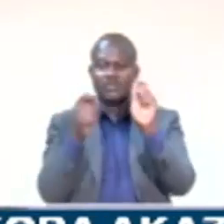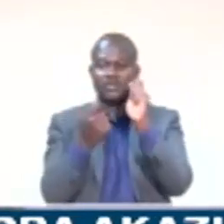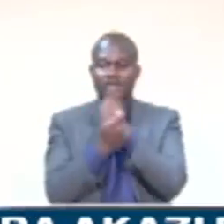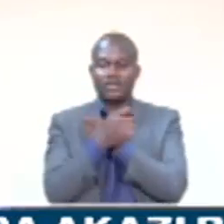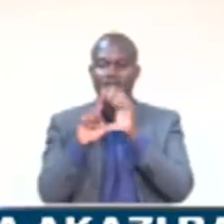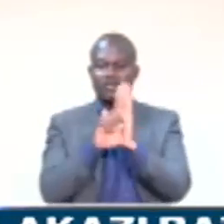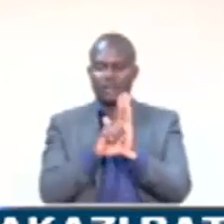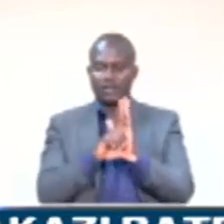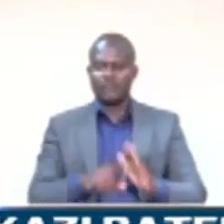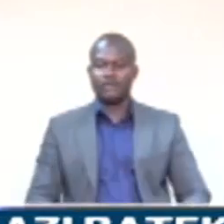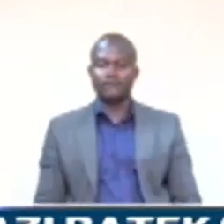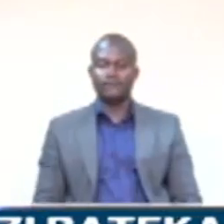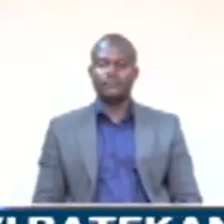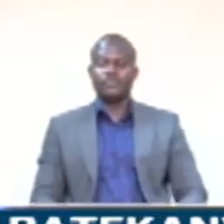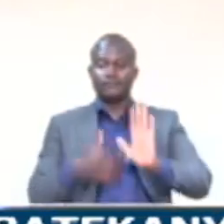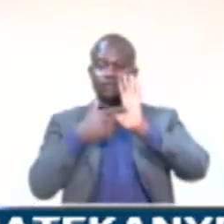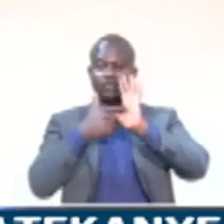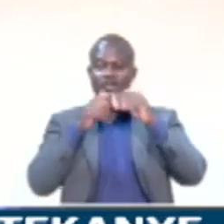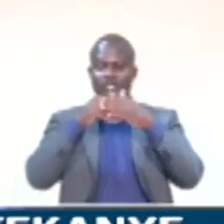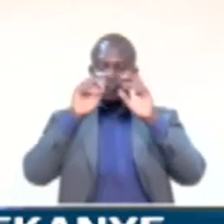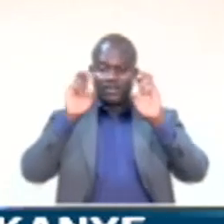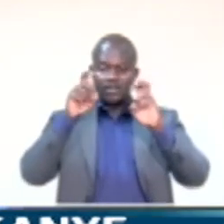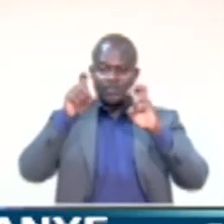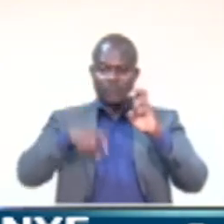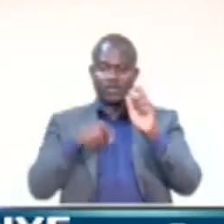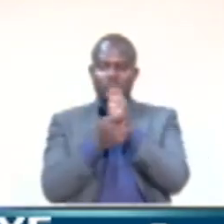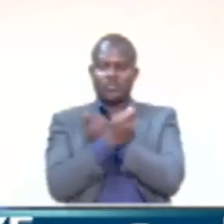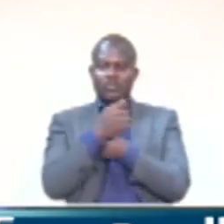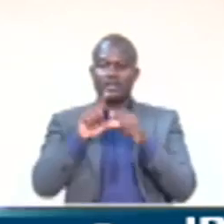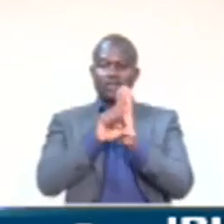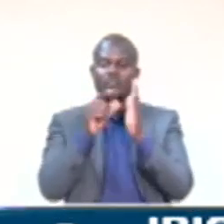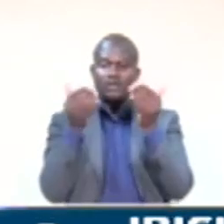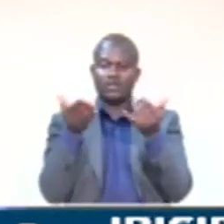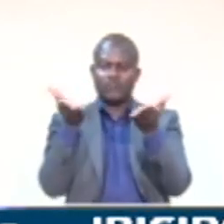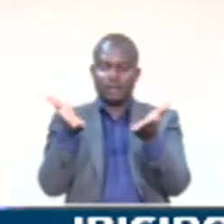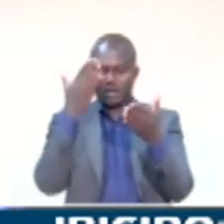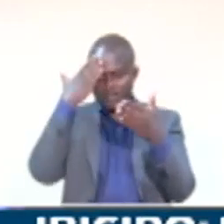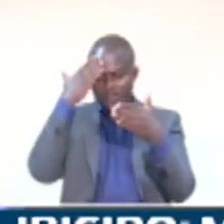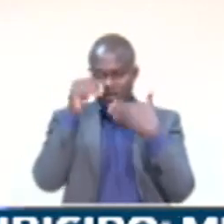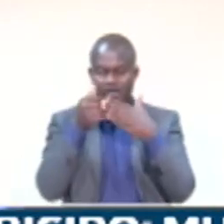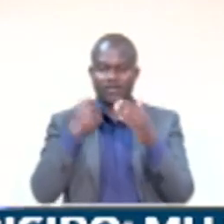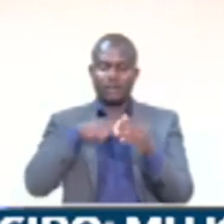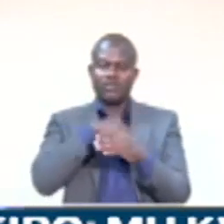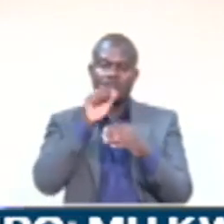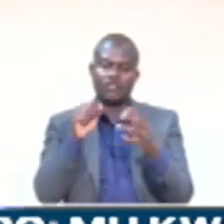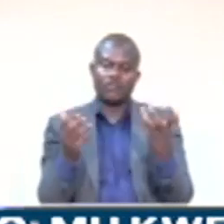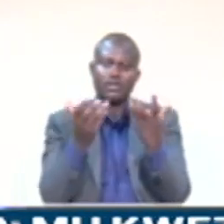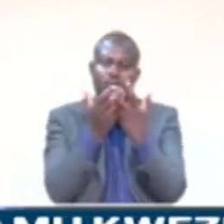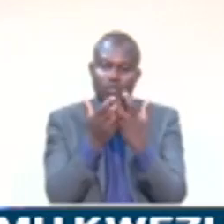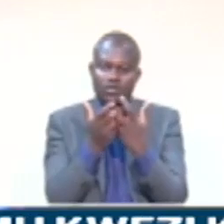iri tegeko. Byagaragaye ko hakenewe kuvugurura itegeko ririho kugira ngo